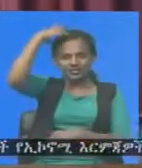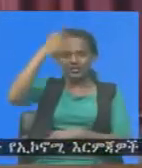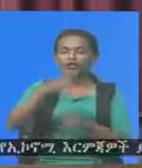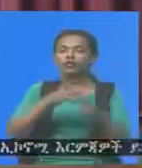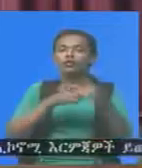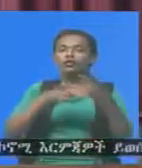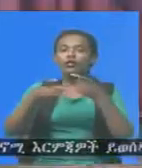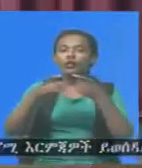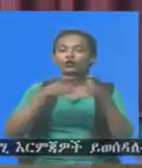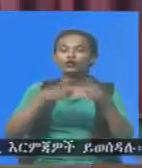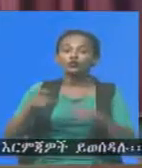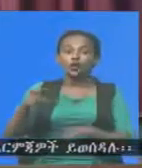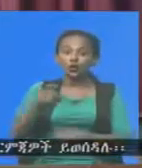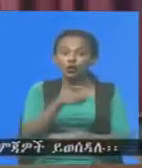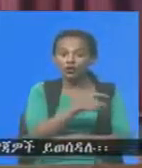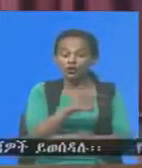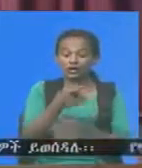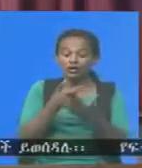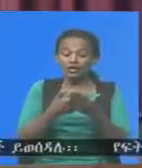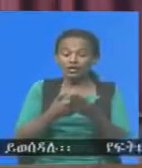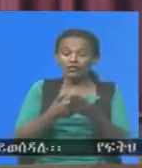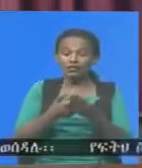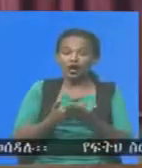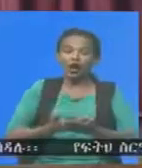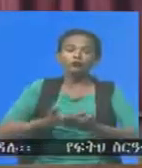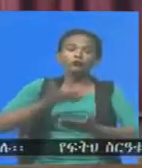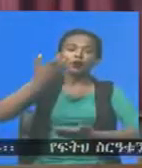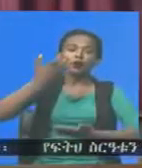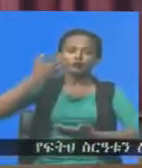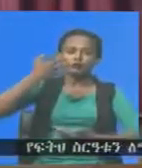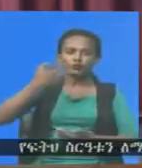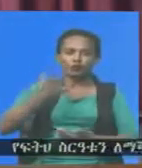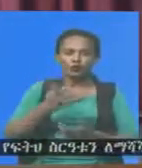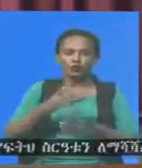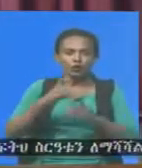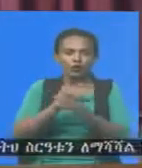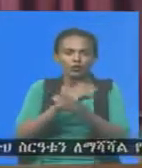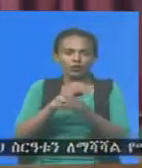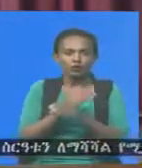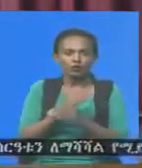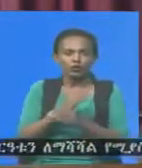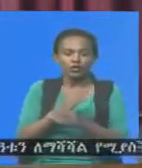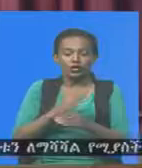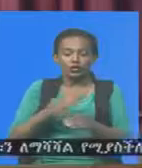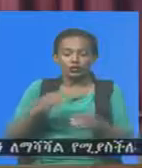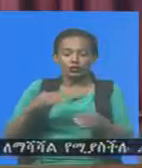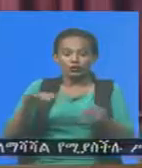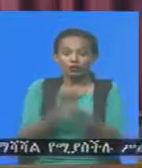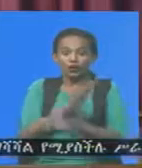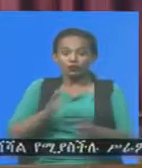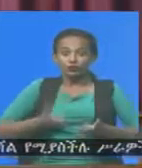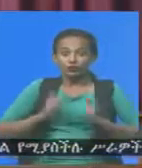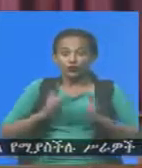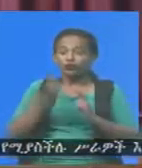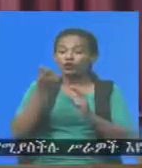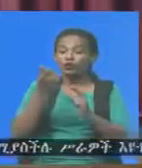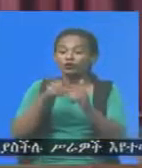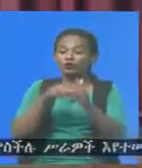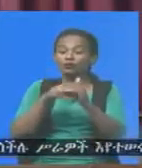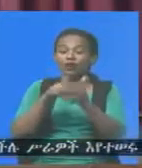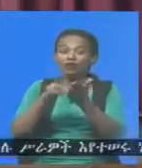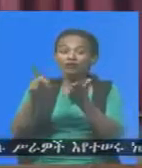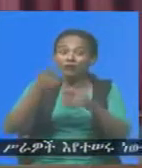የሚተዳደሩ ስለሆነ እነዚህ ሀብታም ኩባንያዎች ኤፊሽንት ሆነው ገቢ መክፈል የማይችሉ ከሆነ አጠቃላይ ፐርሰንቴጁ